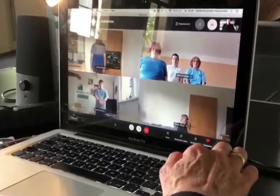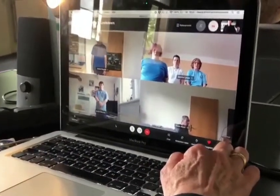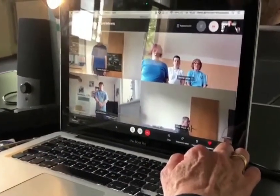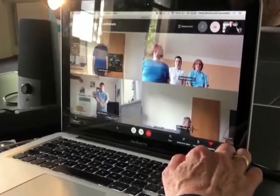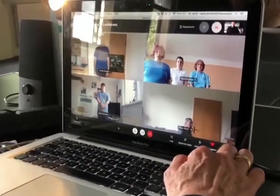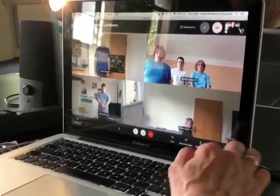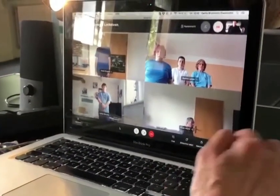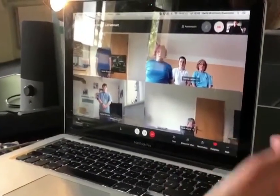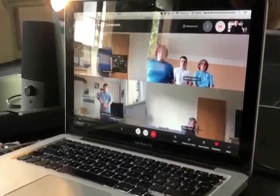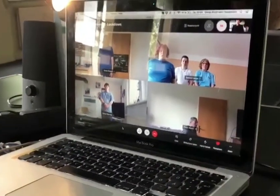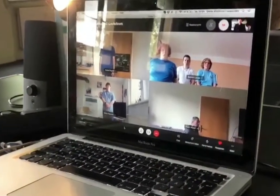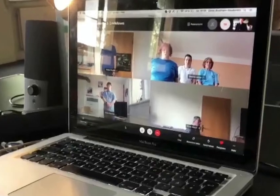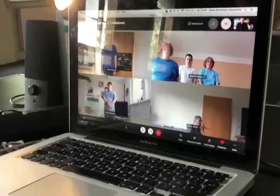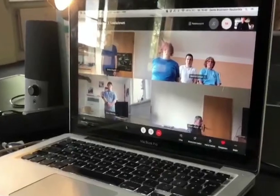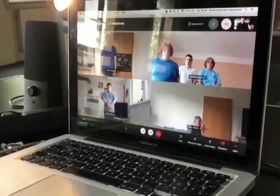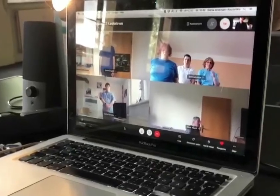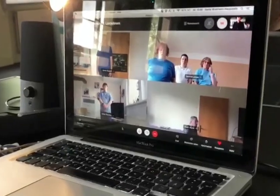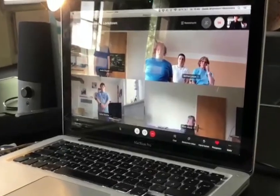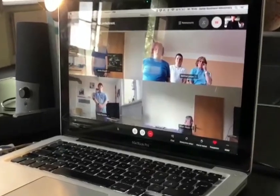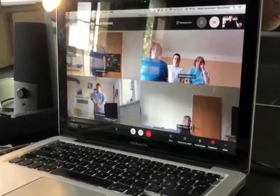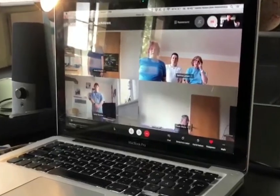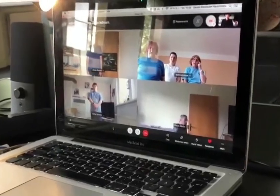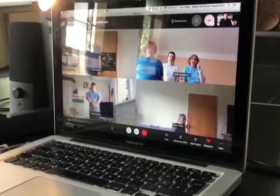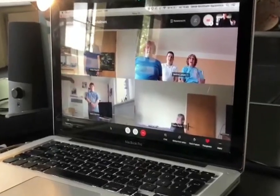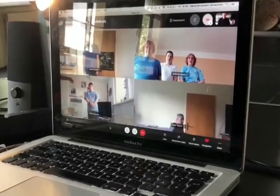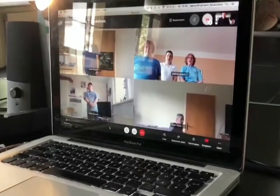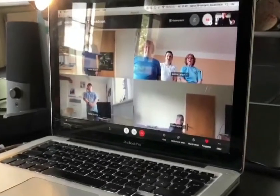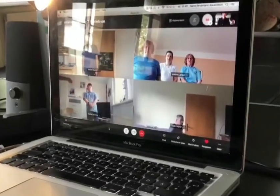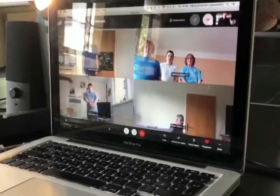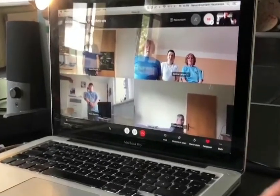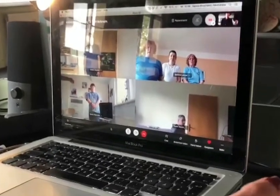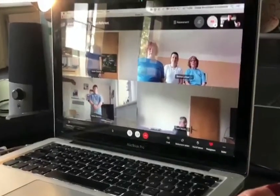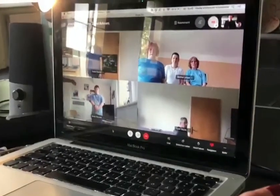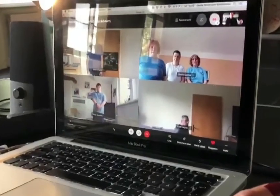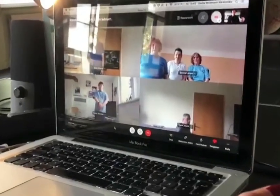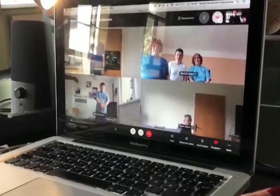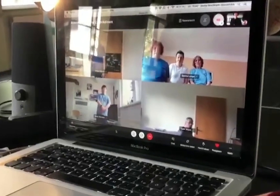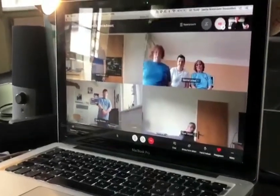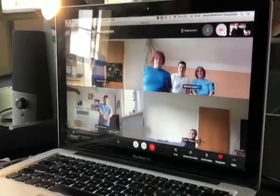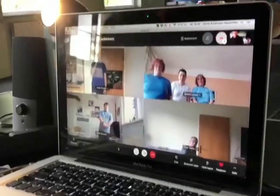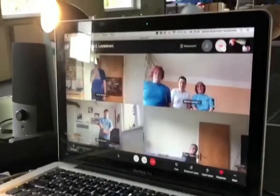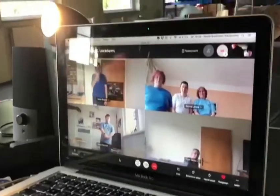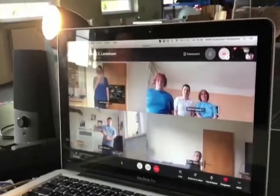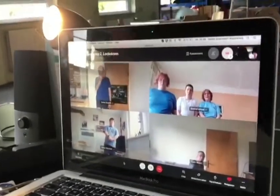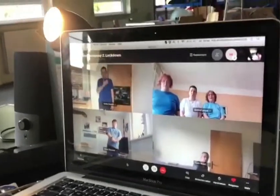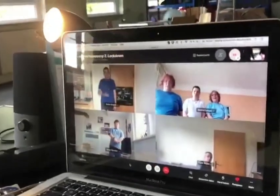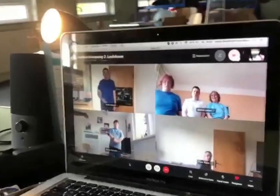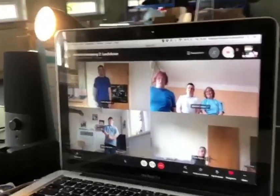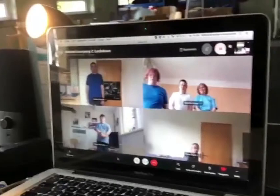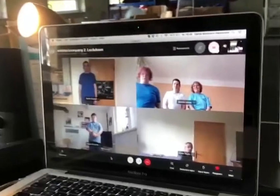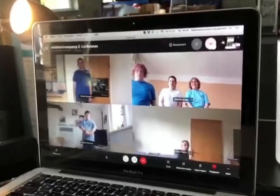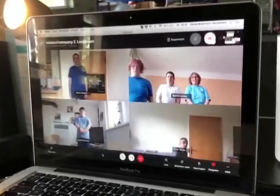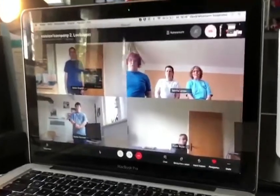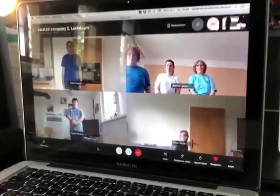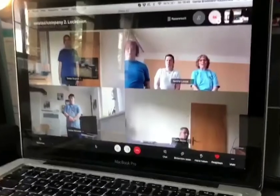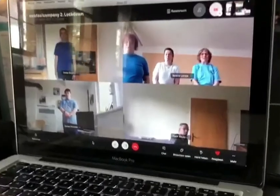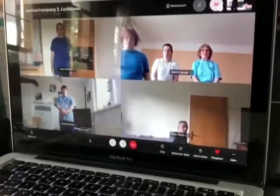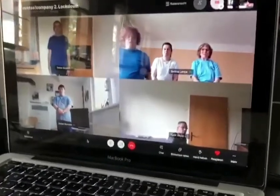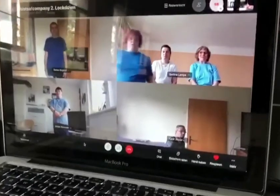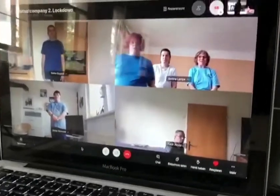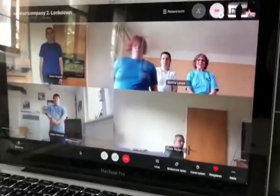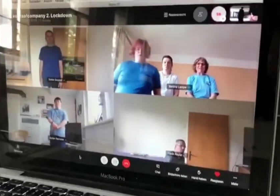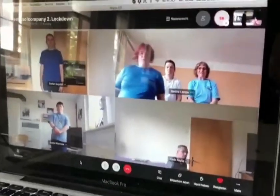okay? Gut, sonst geht's euch gut? Ja. Wunderbar, gut, dann beginnen wir.